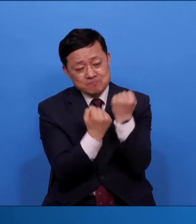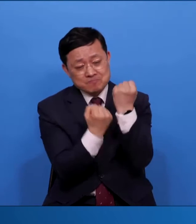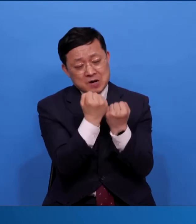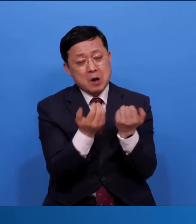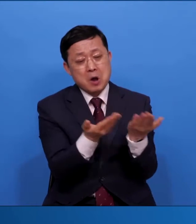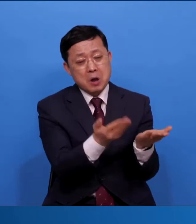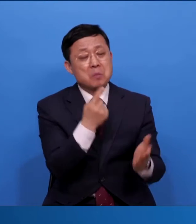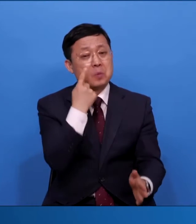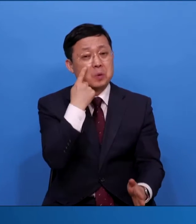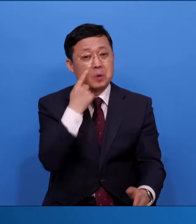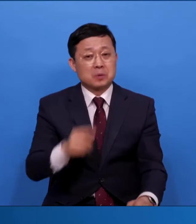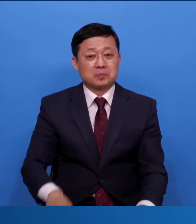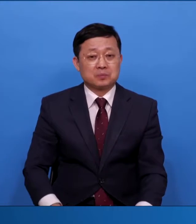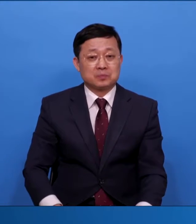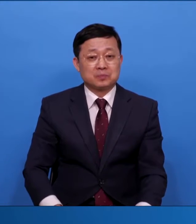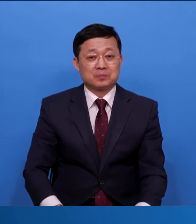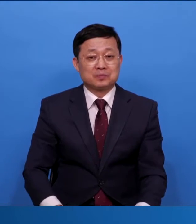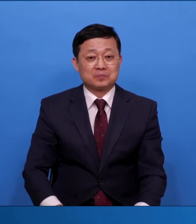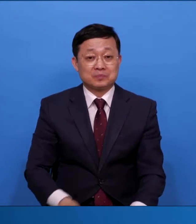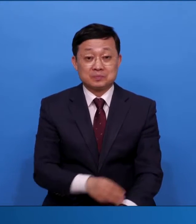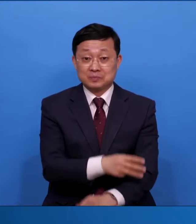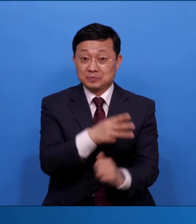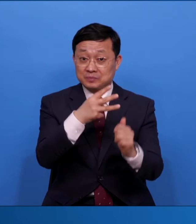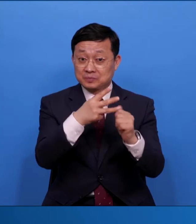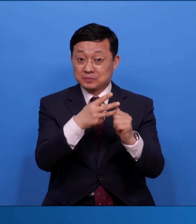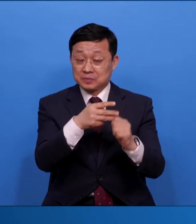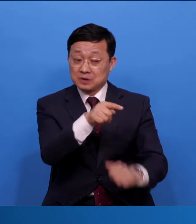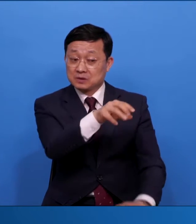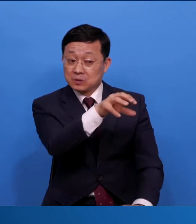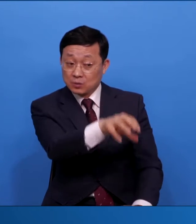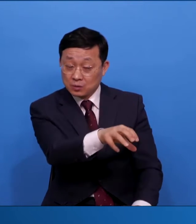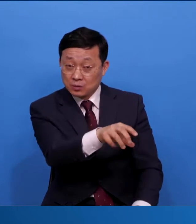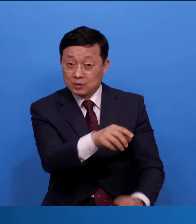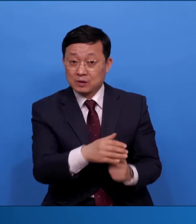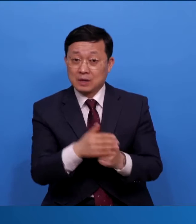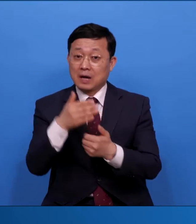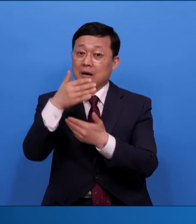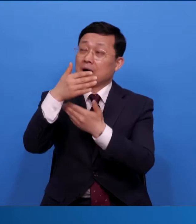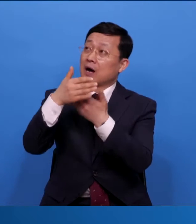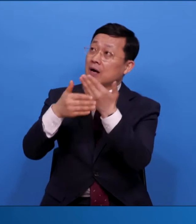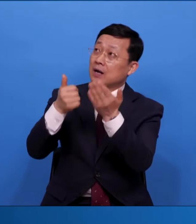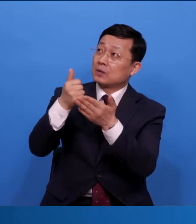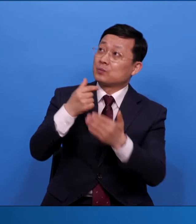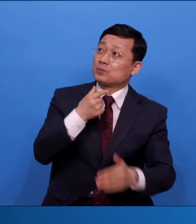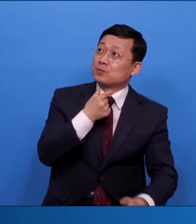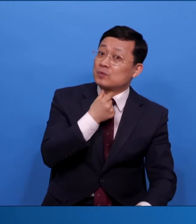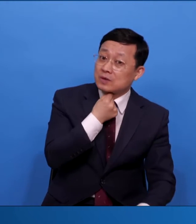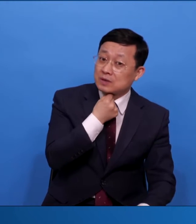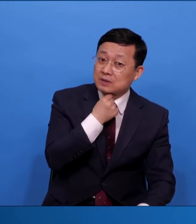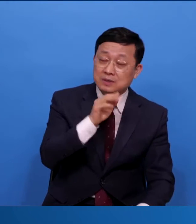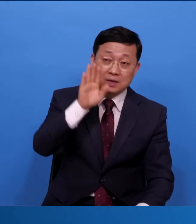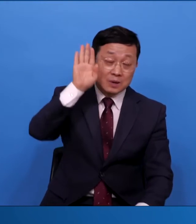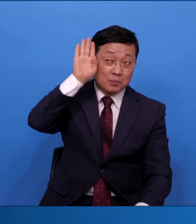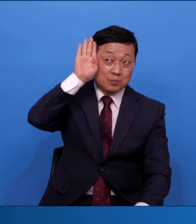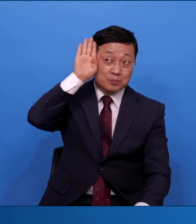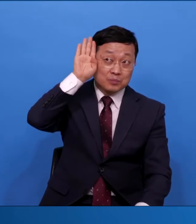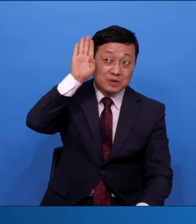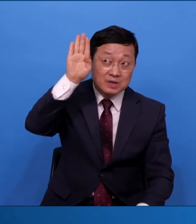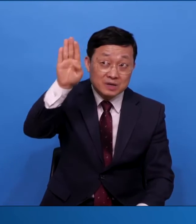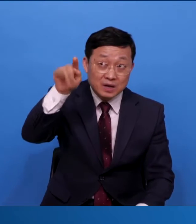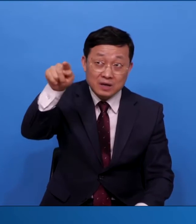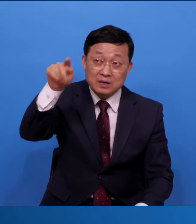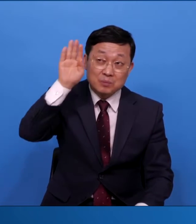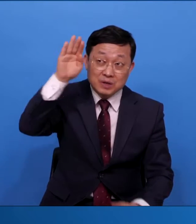반드시 가면은 그곳에는 하나님이 원하시는 미래가 있어요.